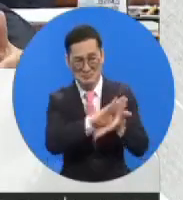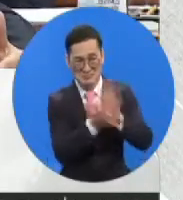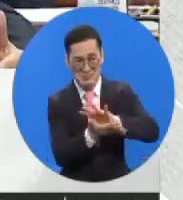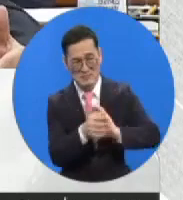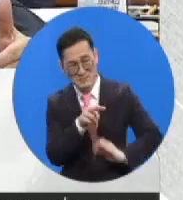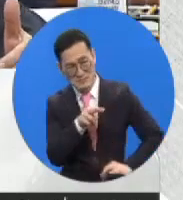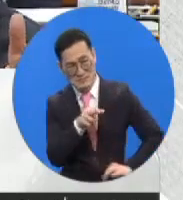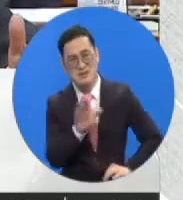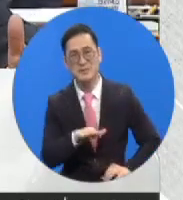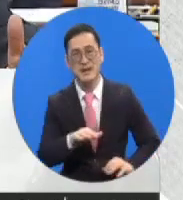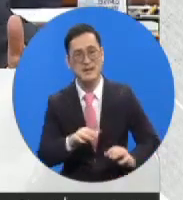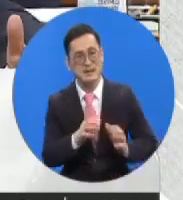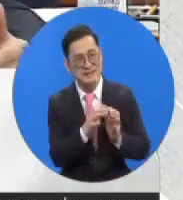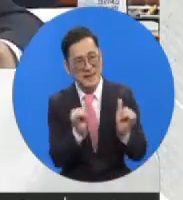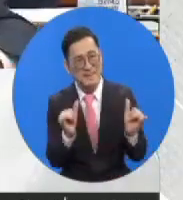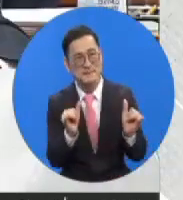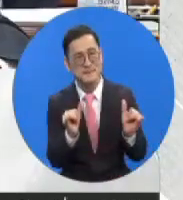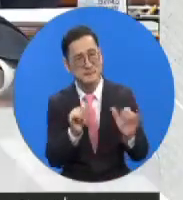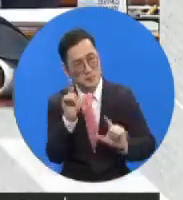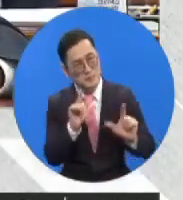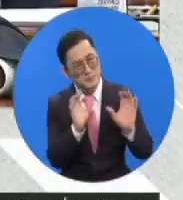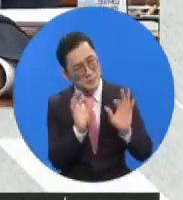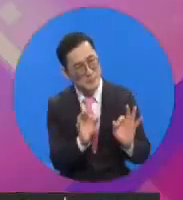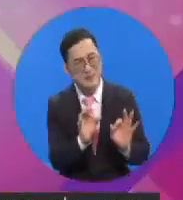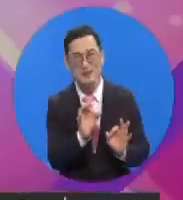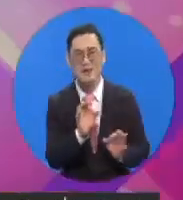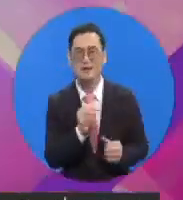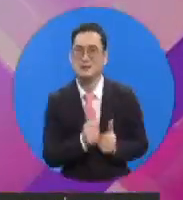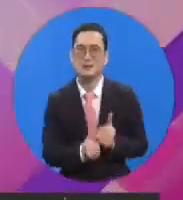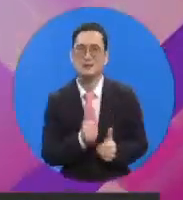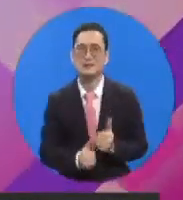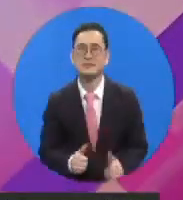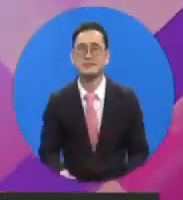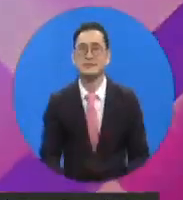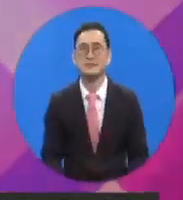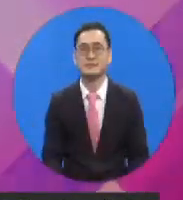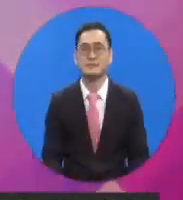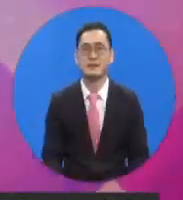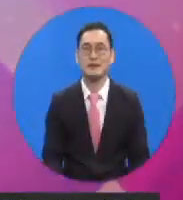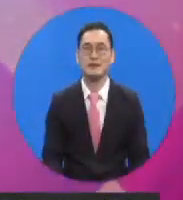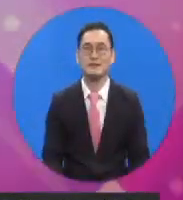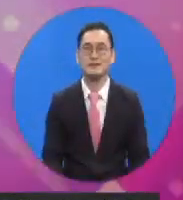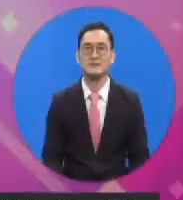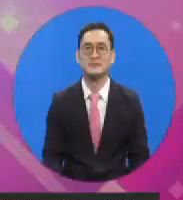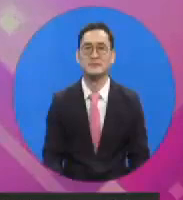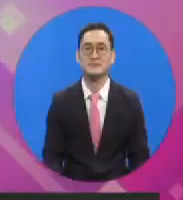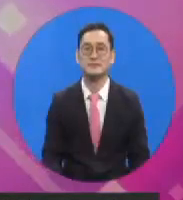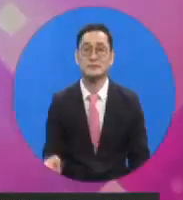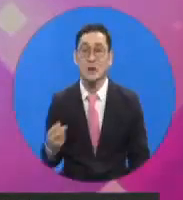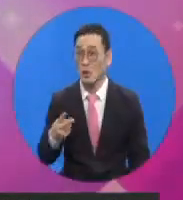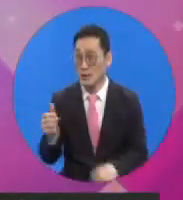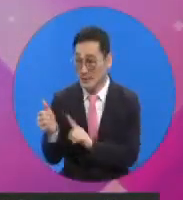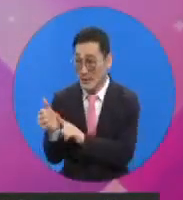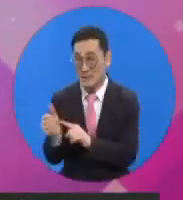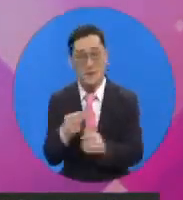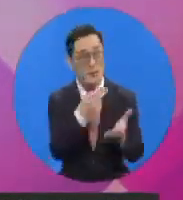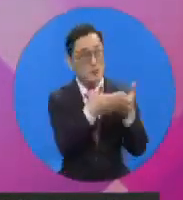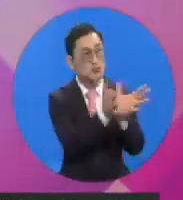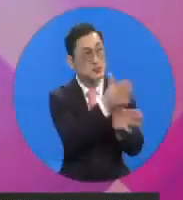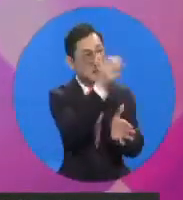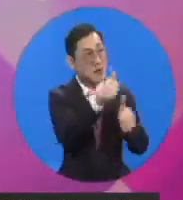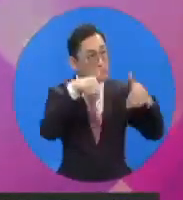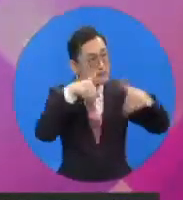그런 생각이 들더라고요. 예, 그런가 하면 검찰총장은 법무부 장관의 부하가 아니다라는